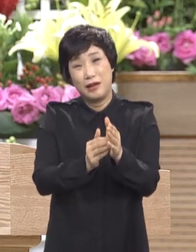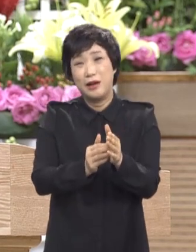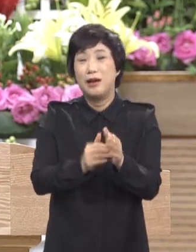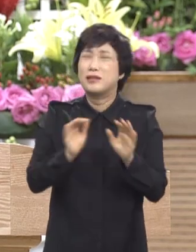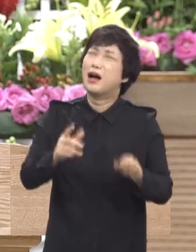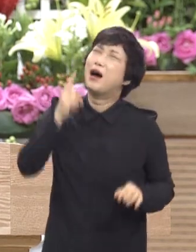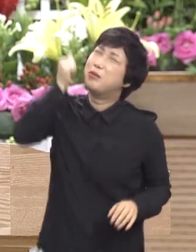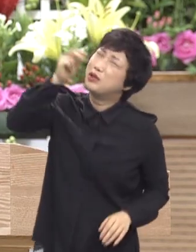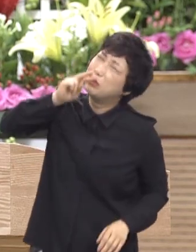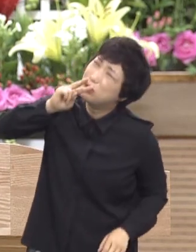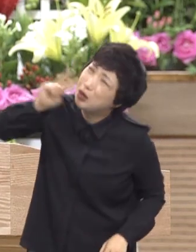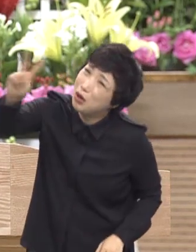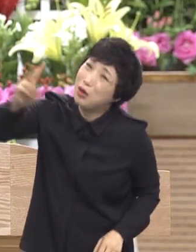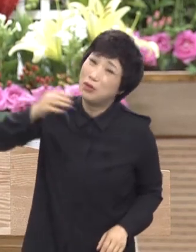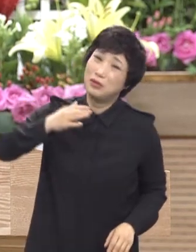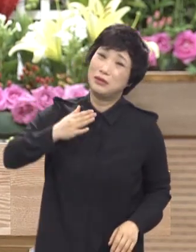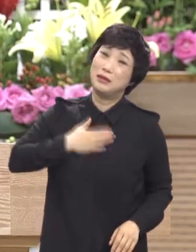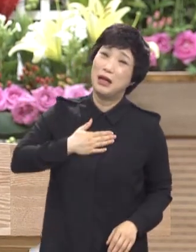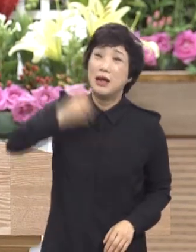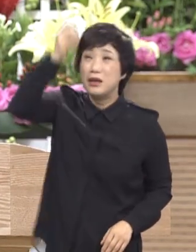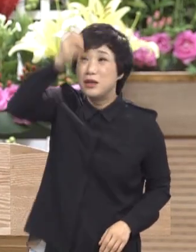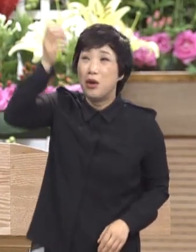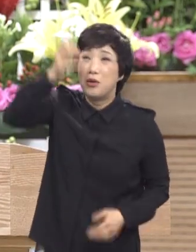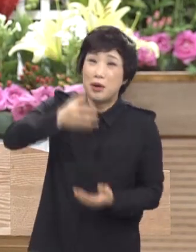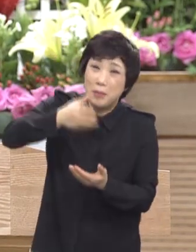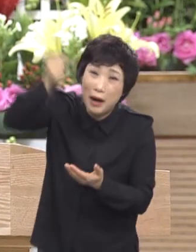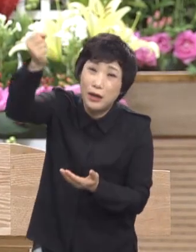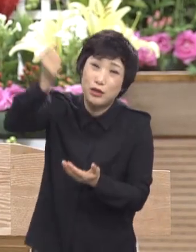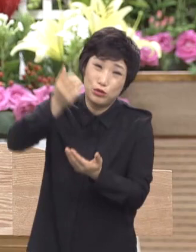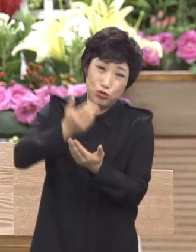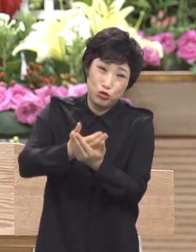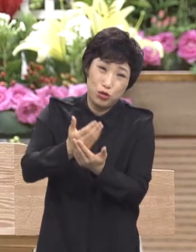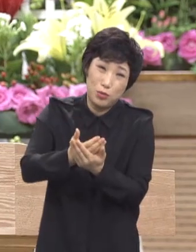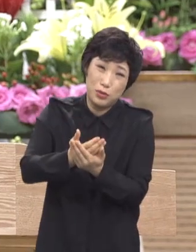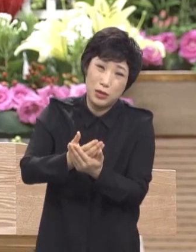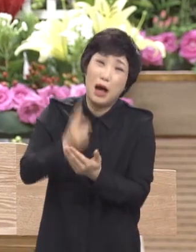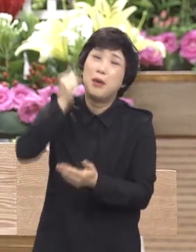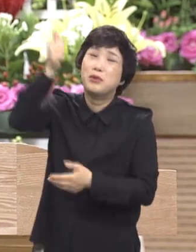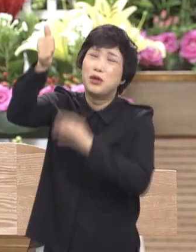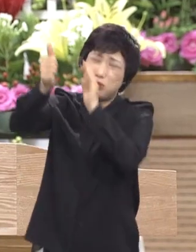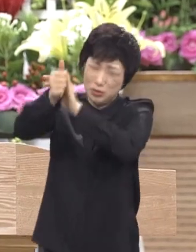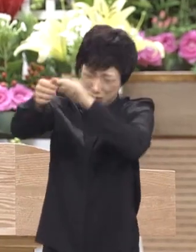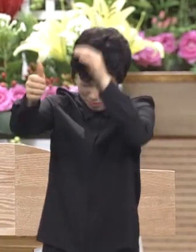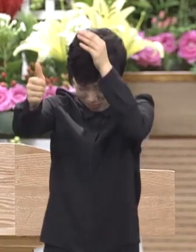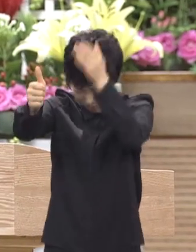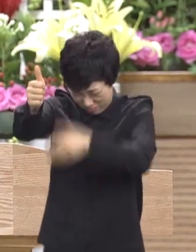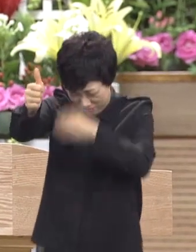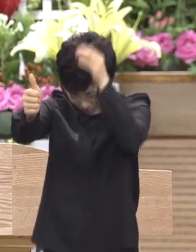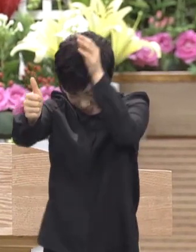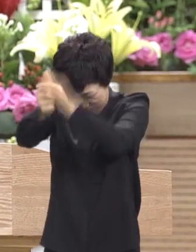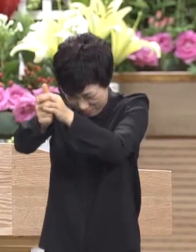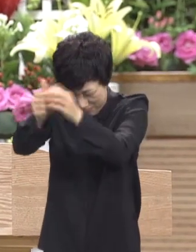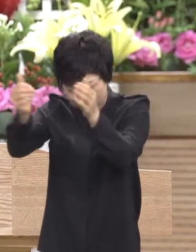아버지요 내 영혼을 아버지의 손에 부탁하나이다